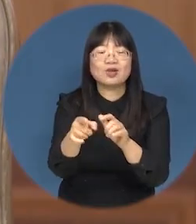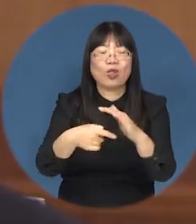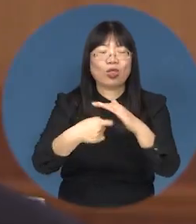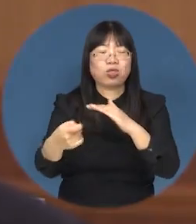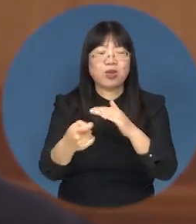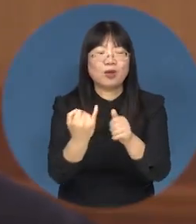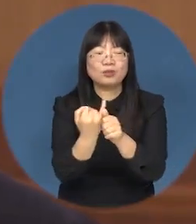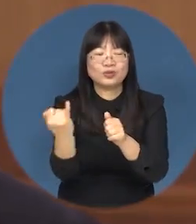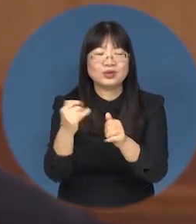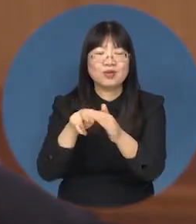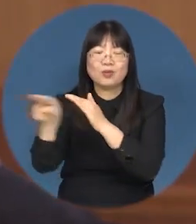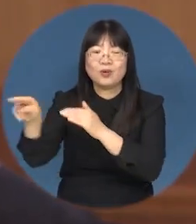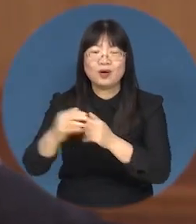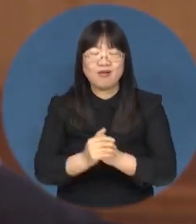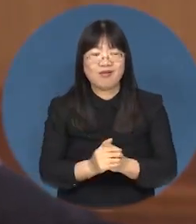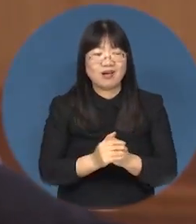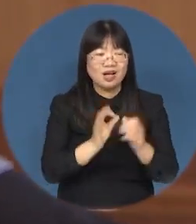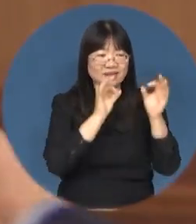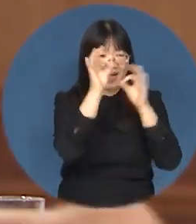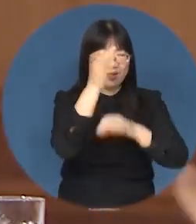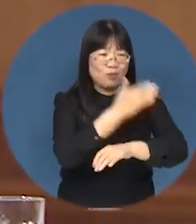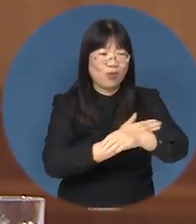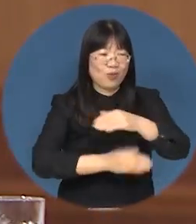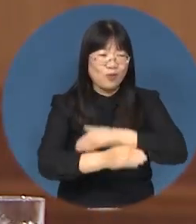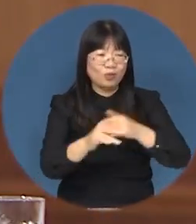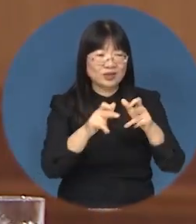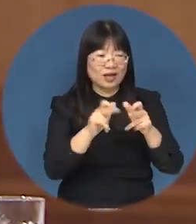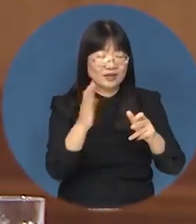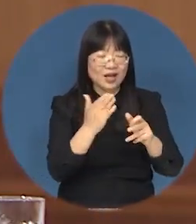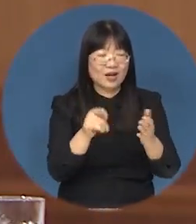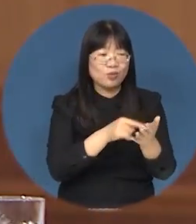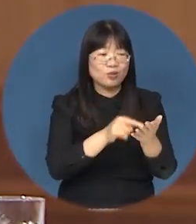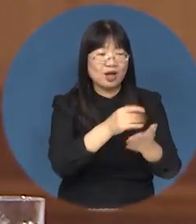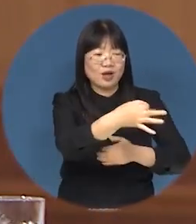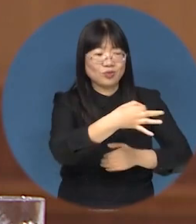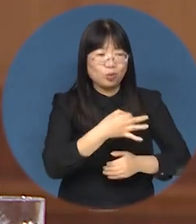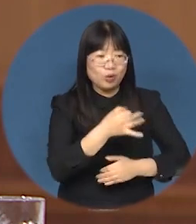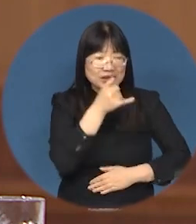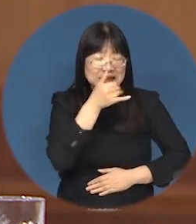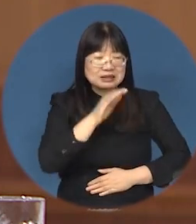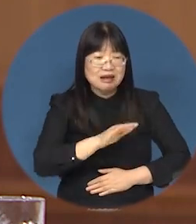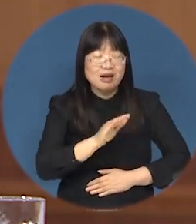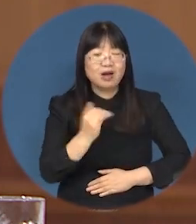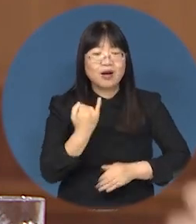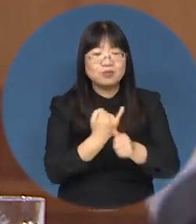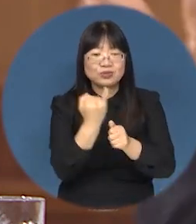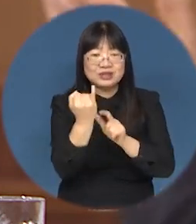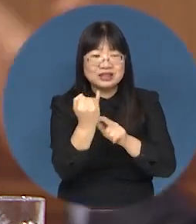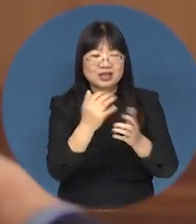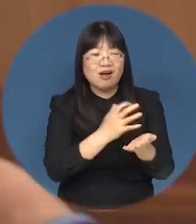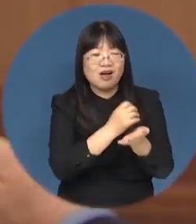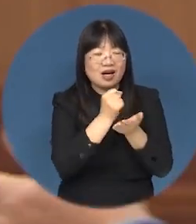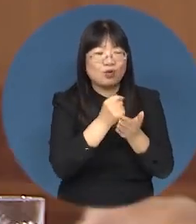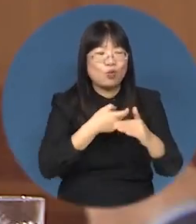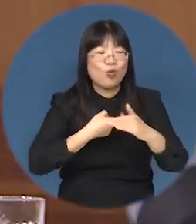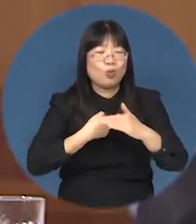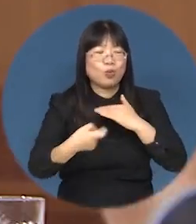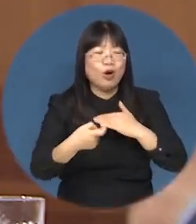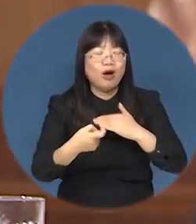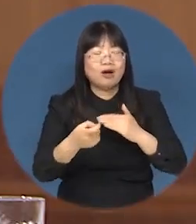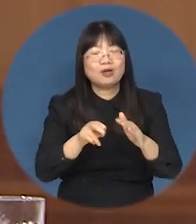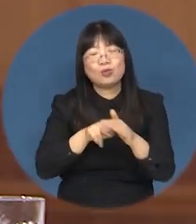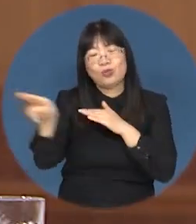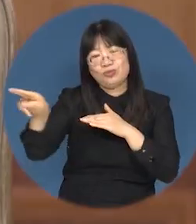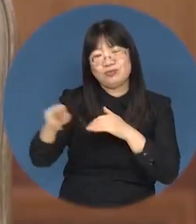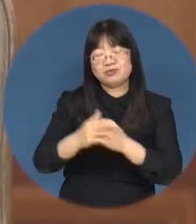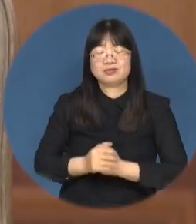아이고. 사고로 절단장애를 얻으셨고 보상을 받으셨구나. 네. 근데 부인이 그냥 그 돈을 들고. 들고. 아. 그래서